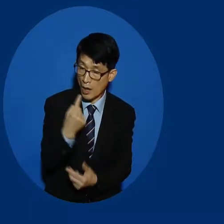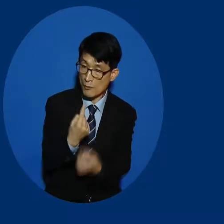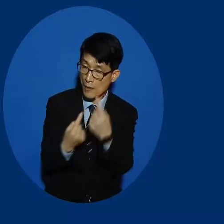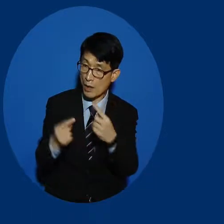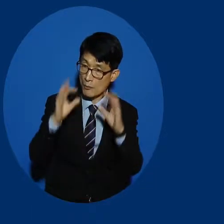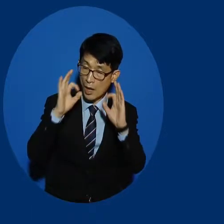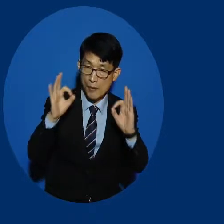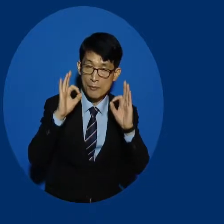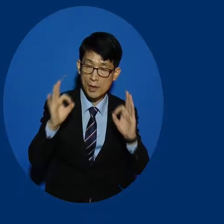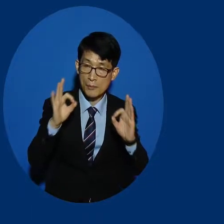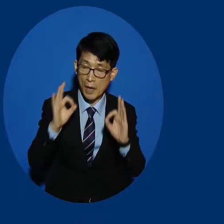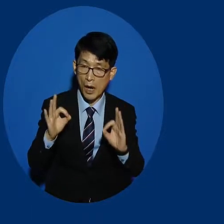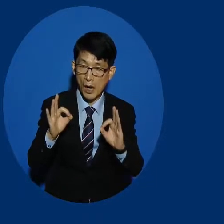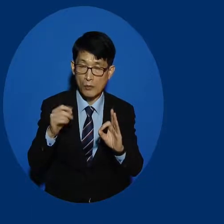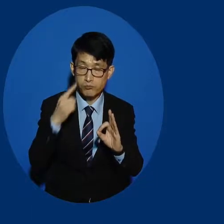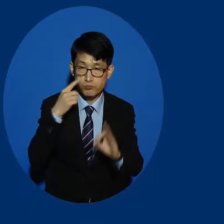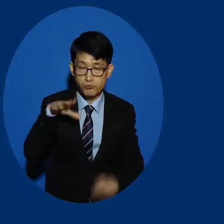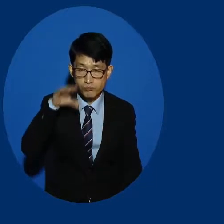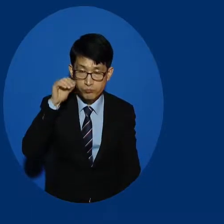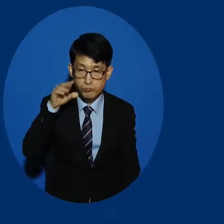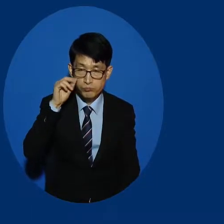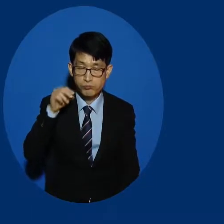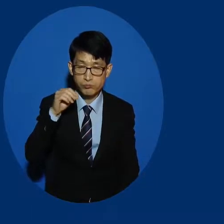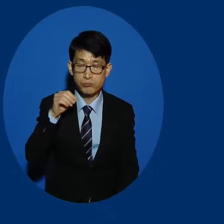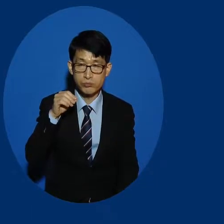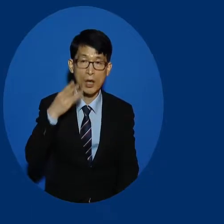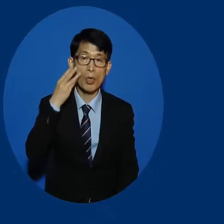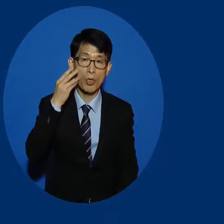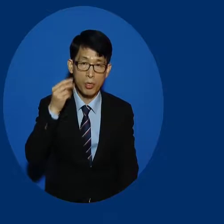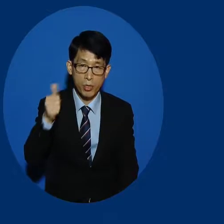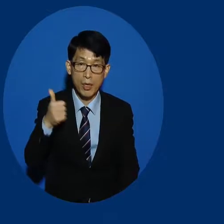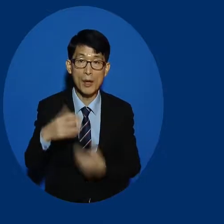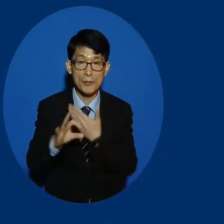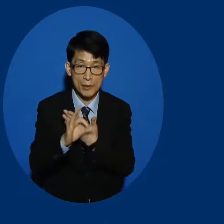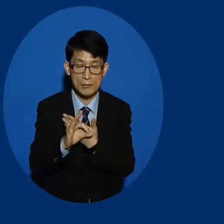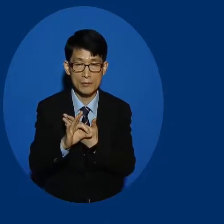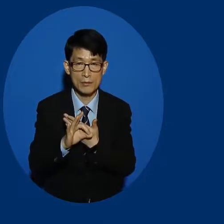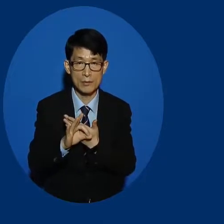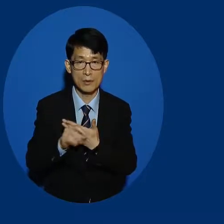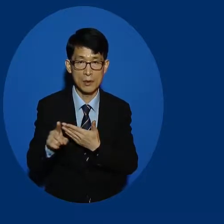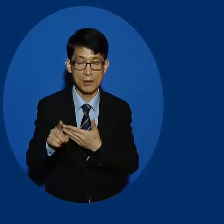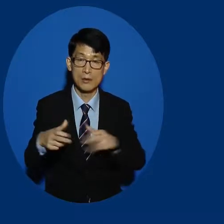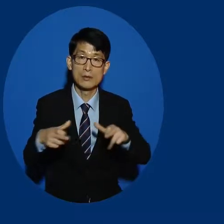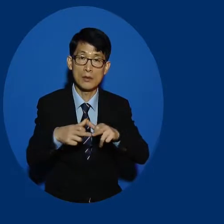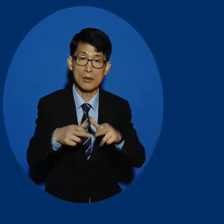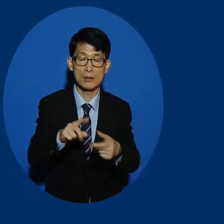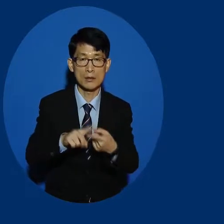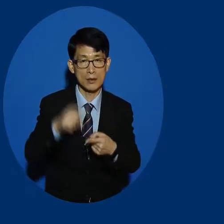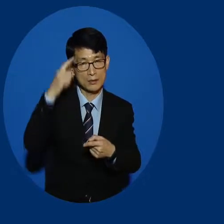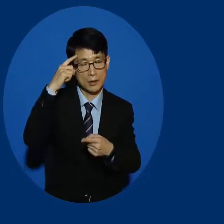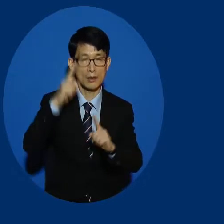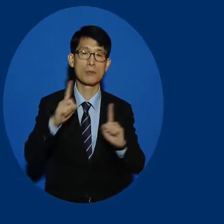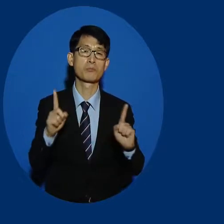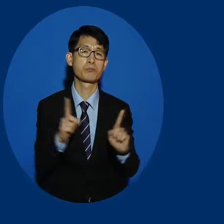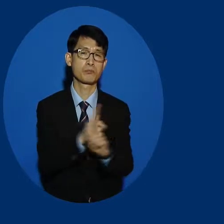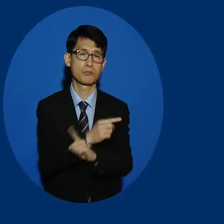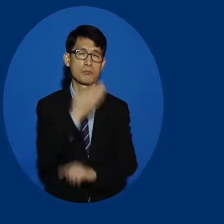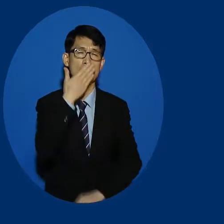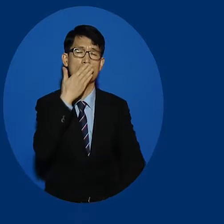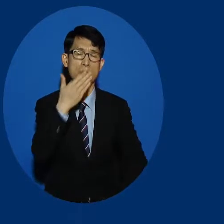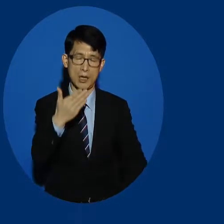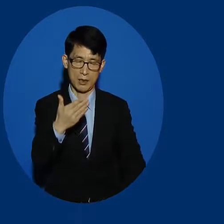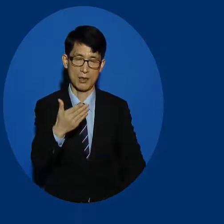비율만큼 보장된 그러한 이 방송 체계도 좀 바뀌었으면 좋겠고요.